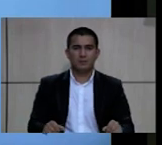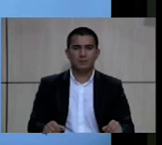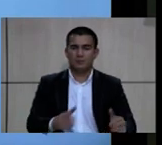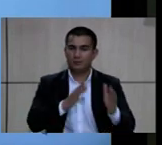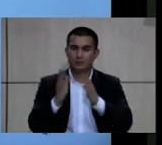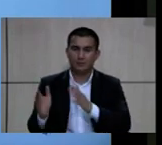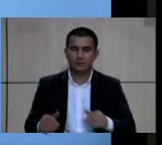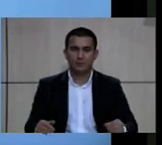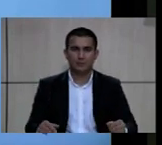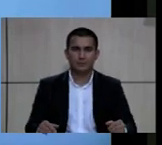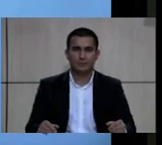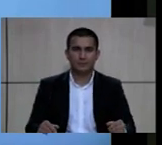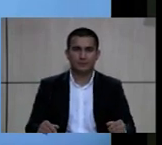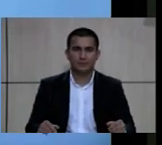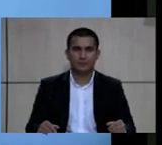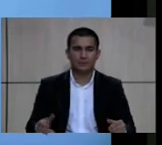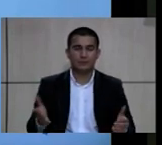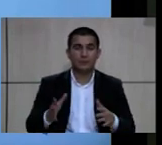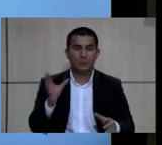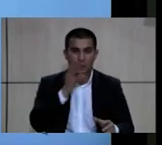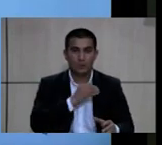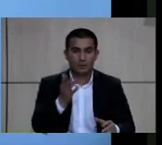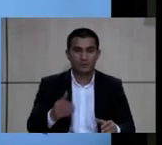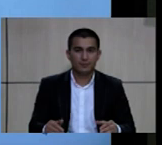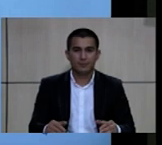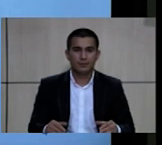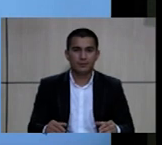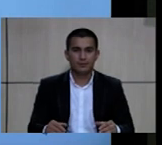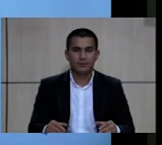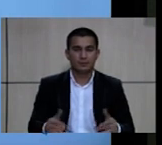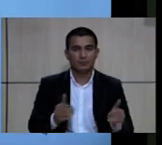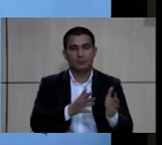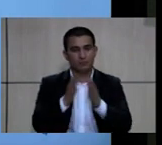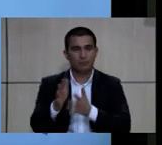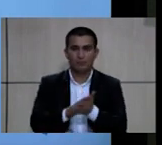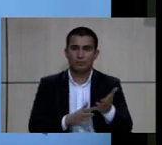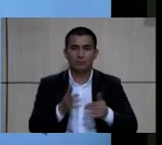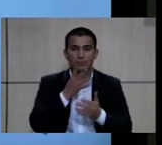Keyingi savolimiz. Ulgurdingizmi? Demak,